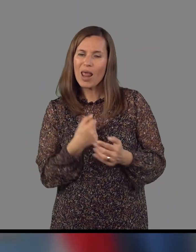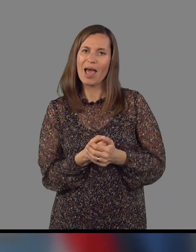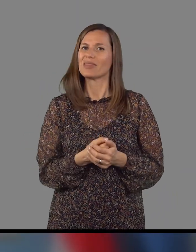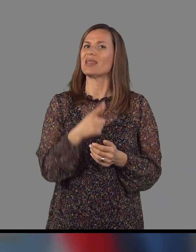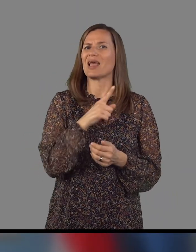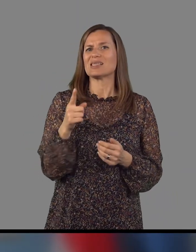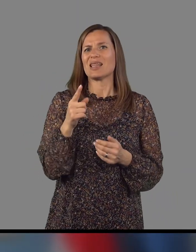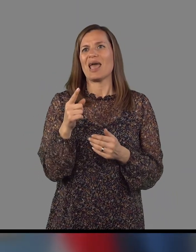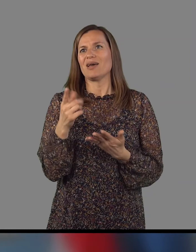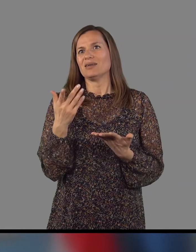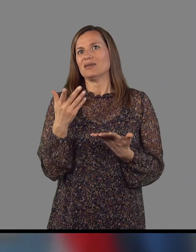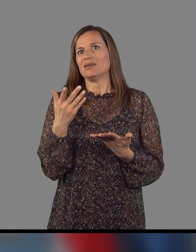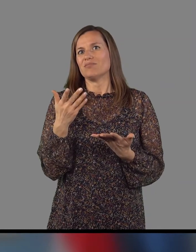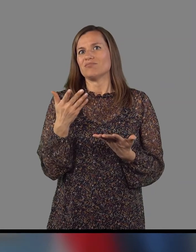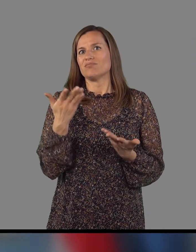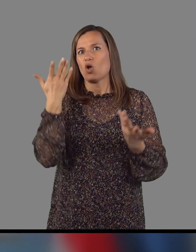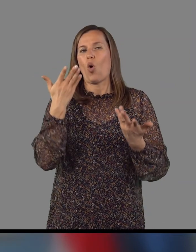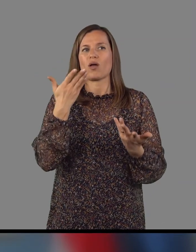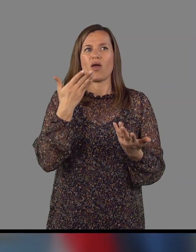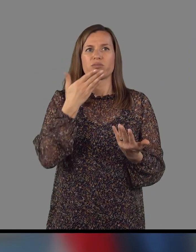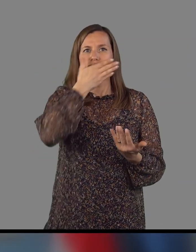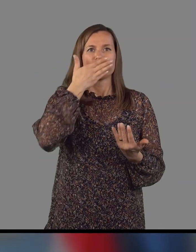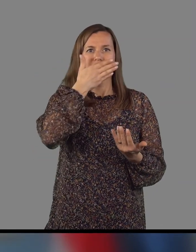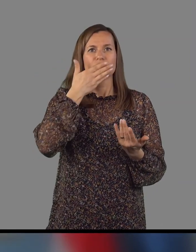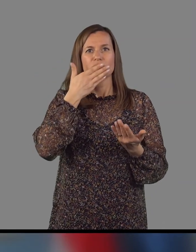si ne zanašaš z rokami,